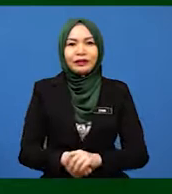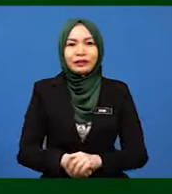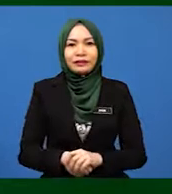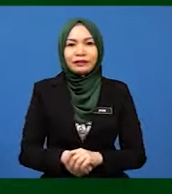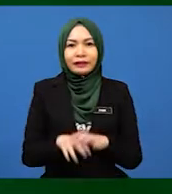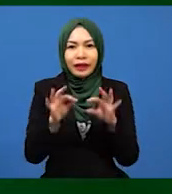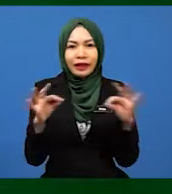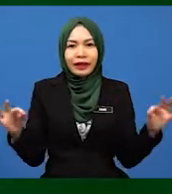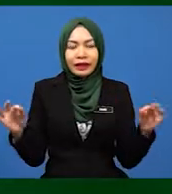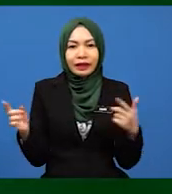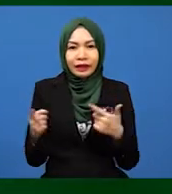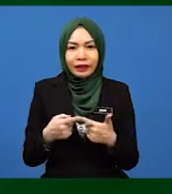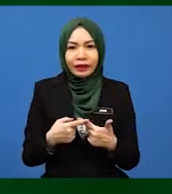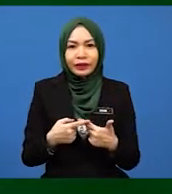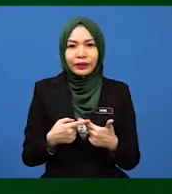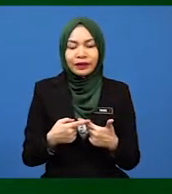Ayat yang kedua,